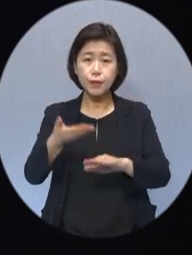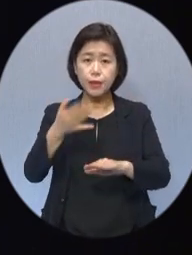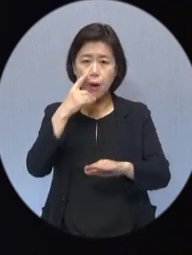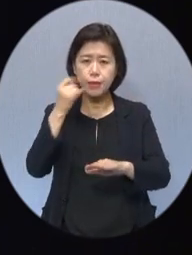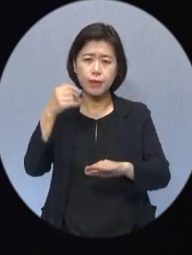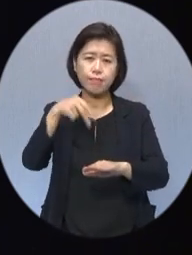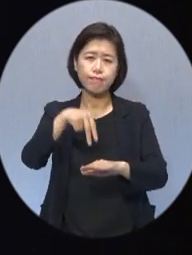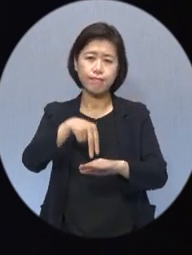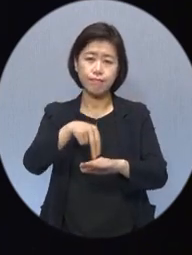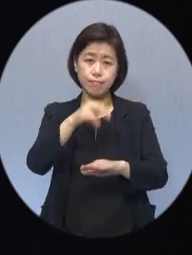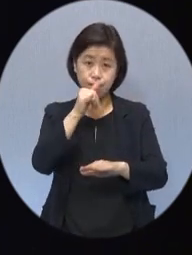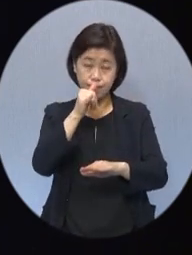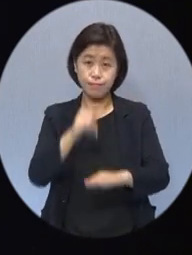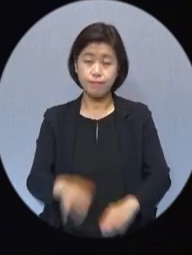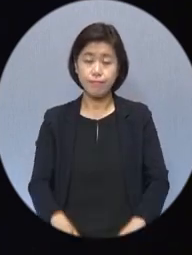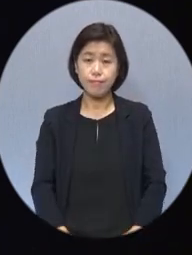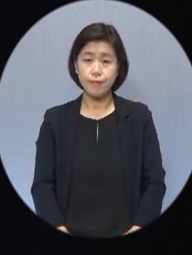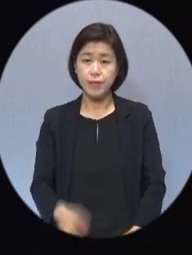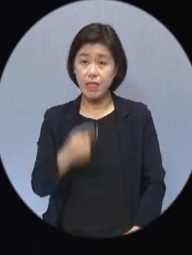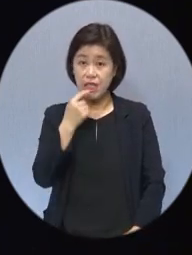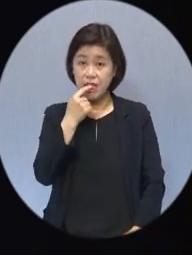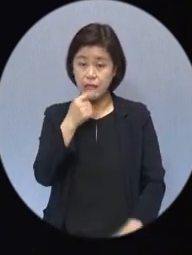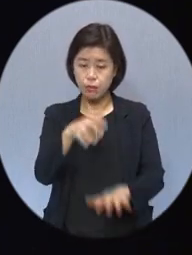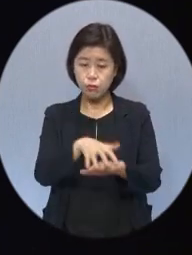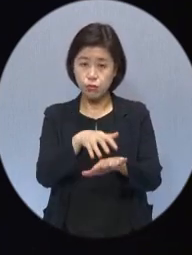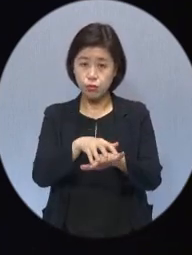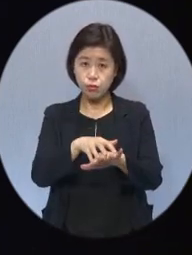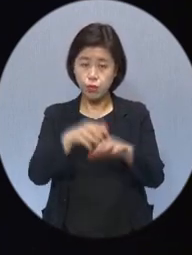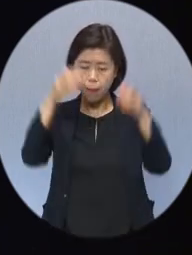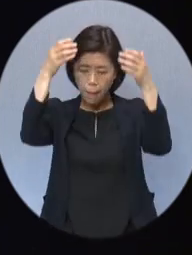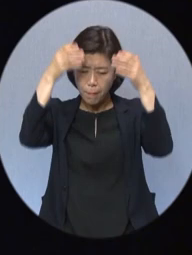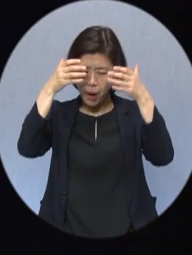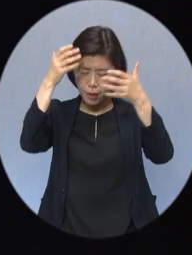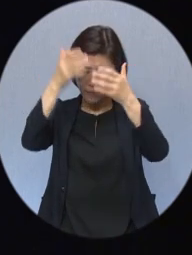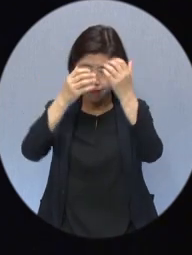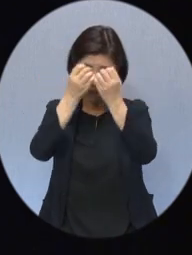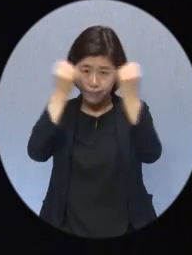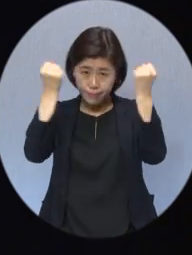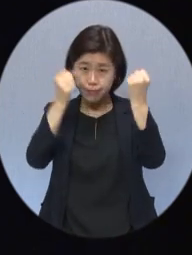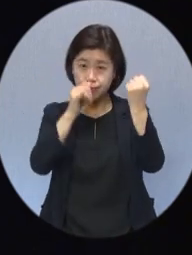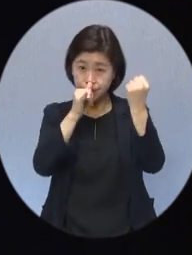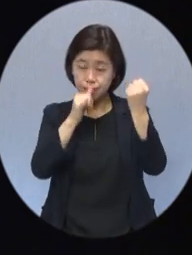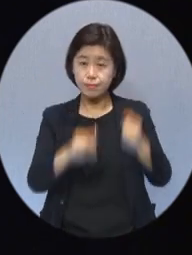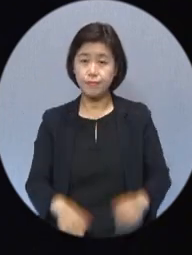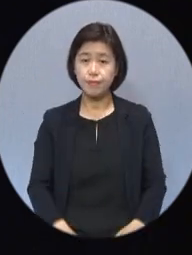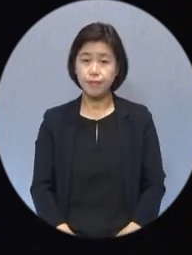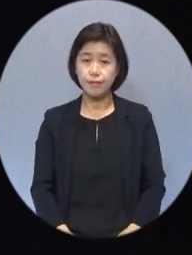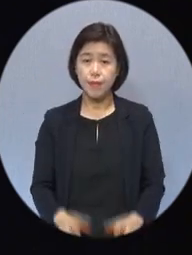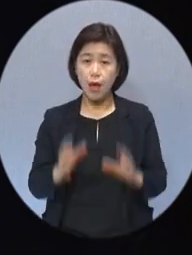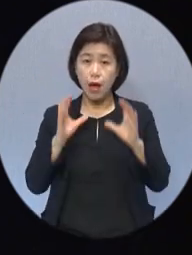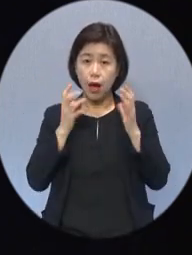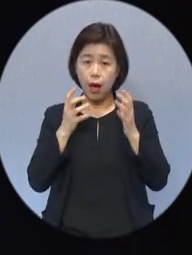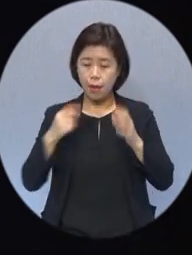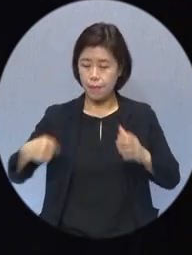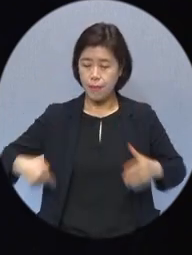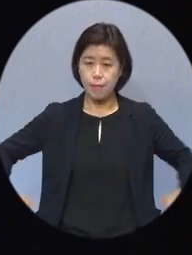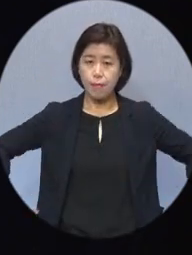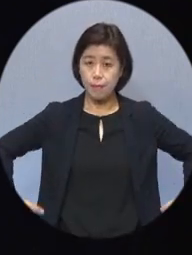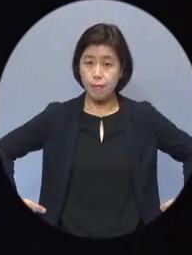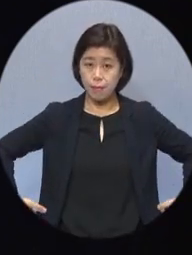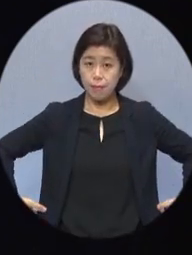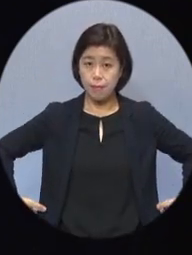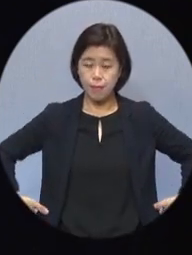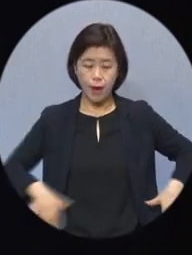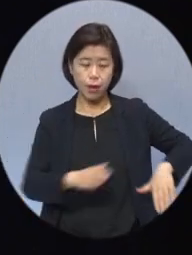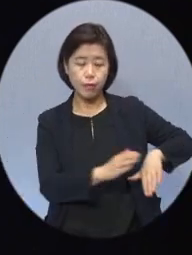흰 수건으로 머리를 두르고 한 아이를 업은 어머니가 다른 아이 손을